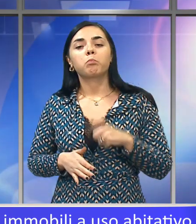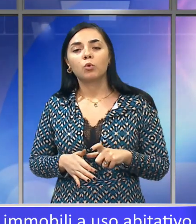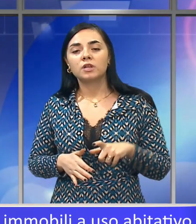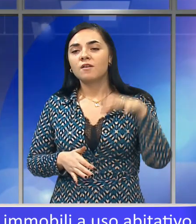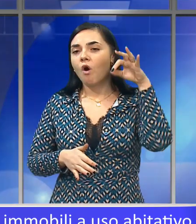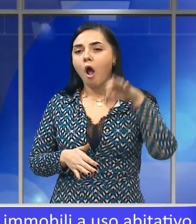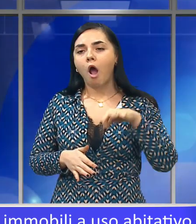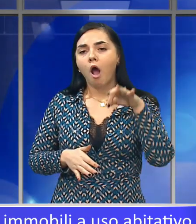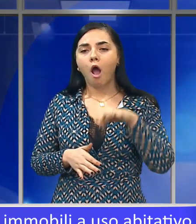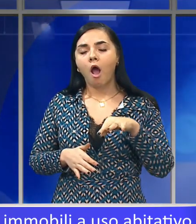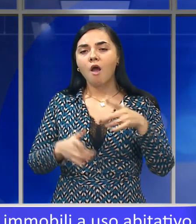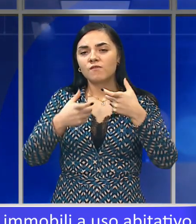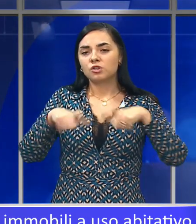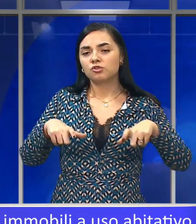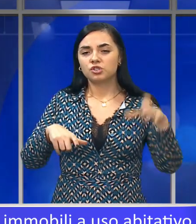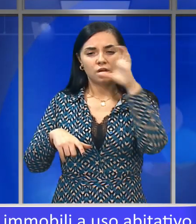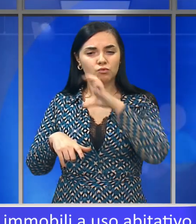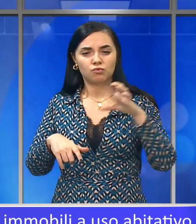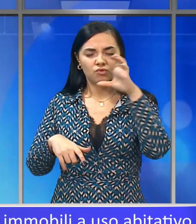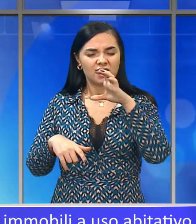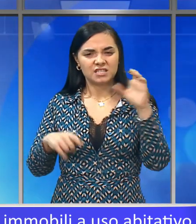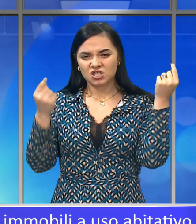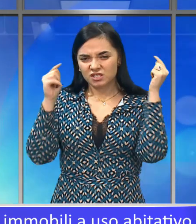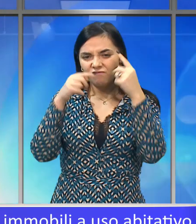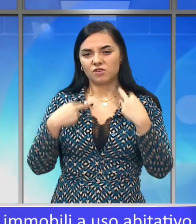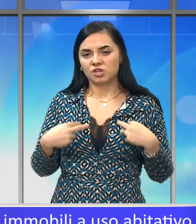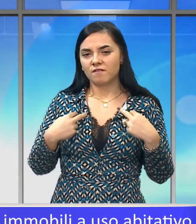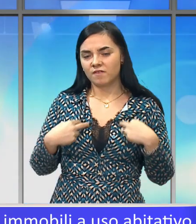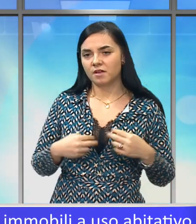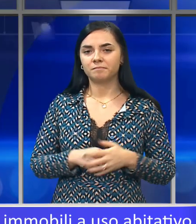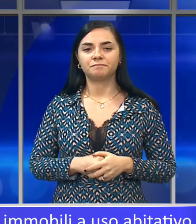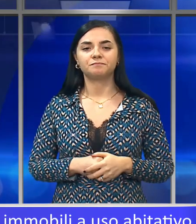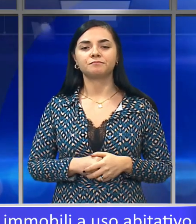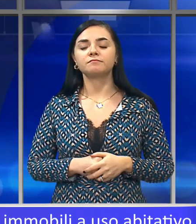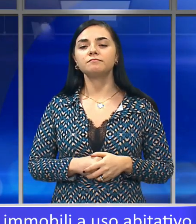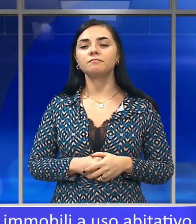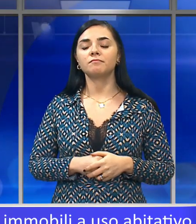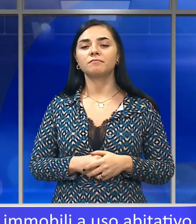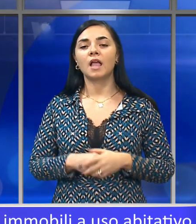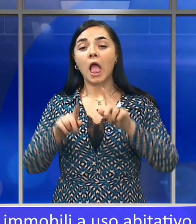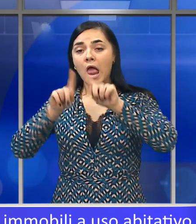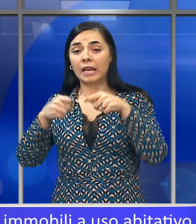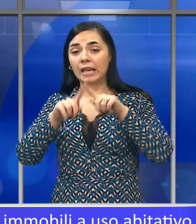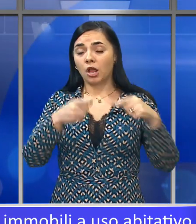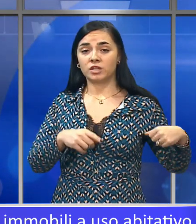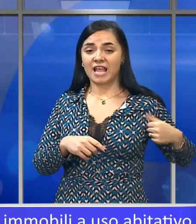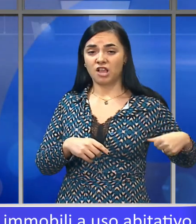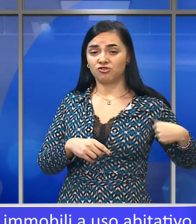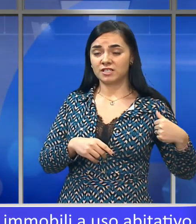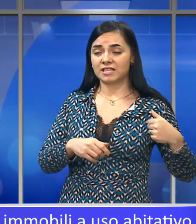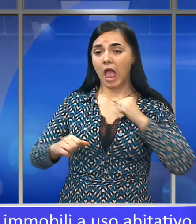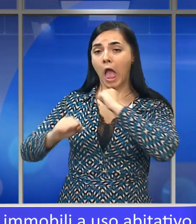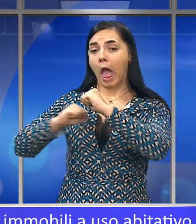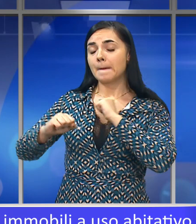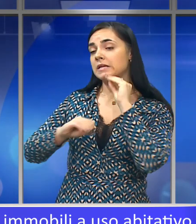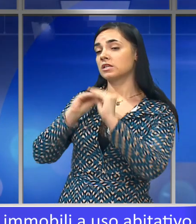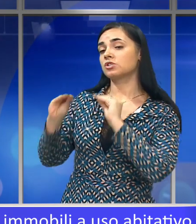nelle città turistiche chi lavora nel settore chiede alle amministrazioni